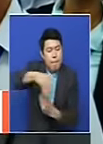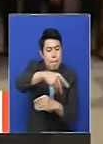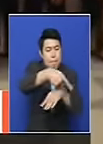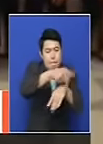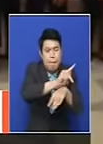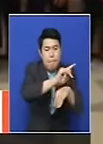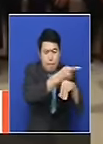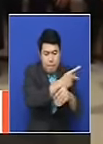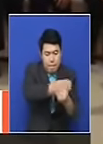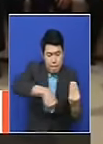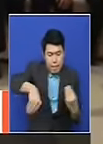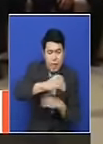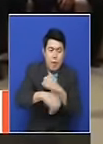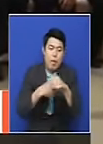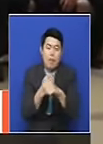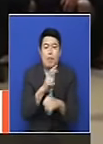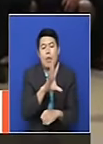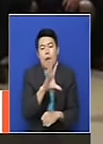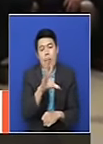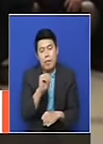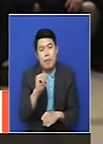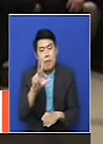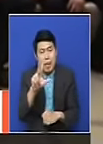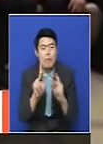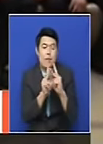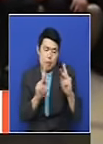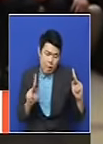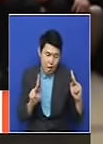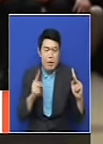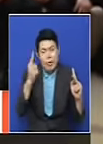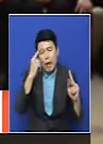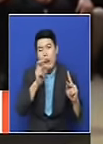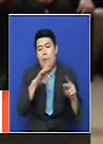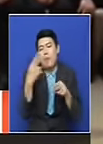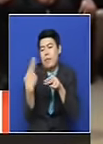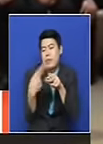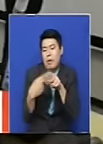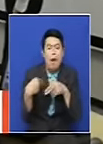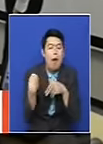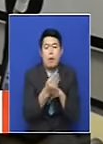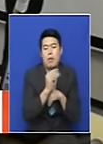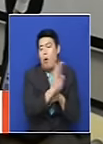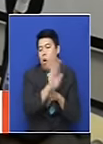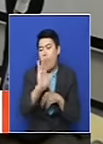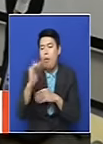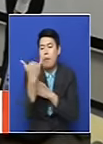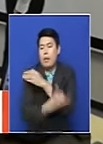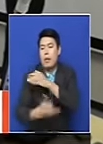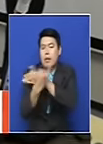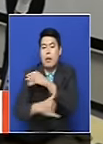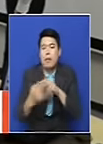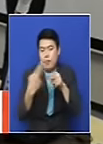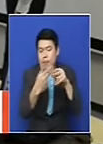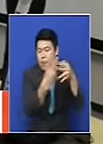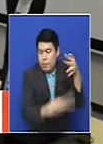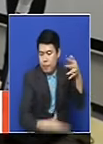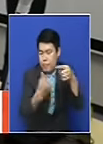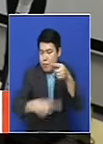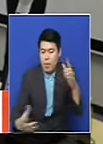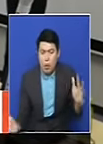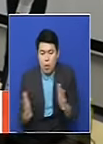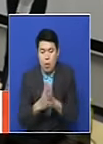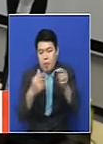ประชุมในปี2543คณะกรรมการไต้ฝุ่นจัดระบบชื่อภาษาท้องถิ่นแต่ละประเทศประเทศละ10ชื่อนะครับร